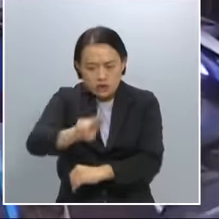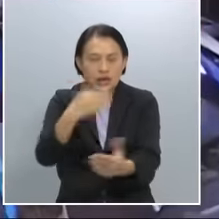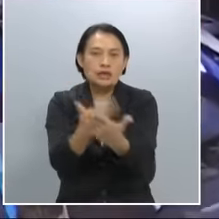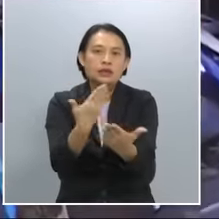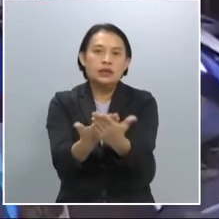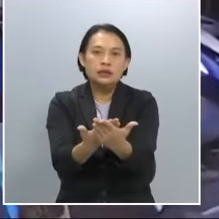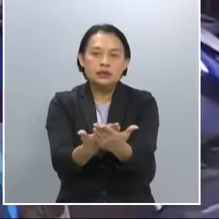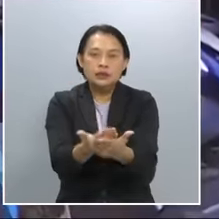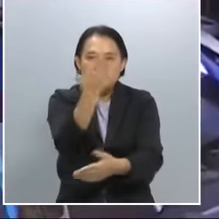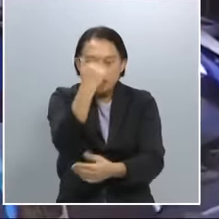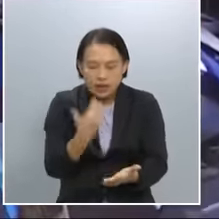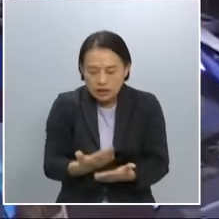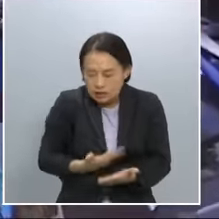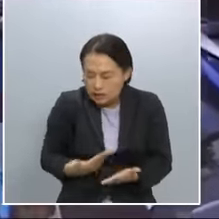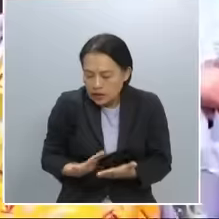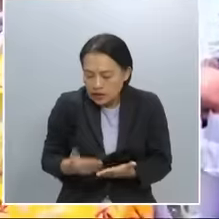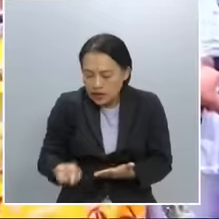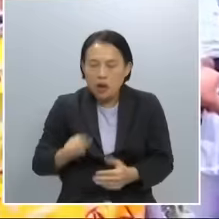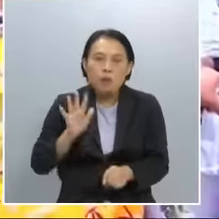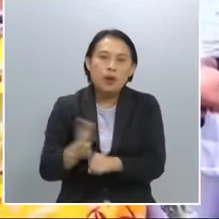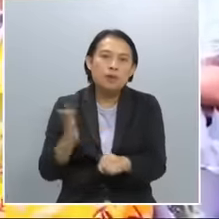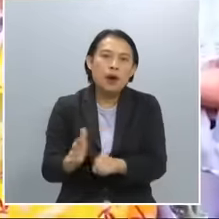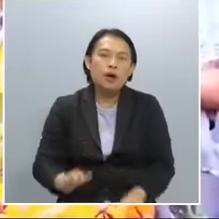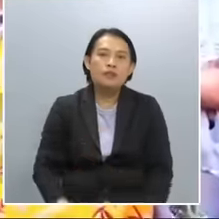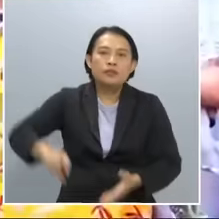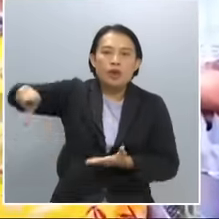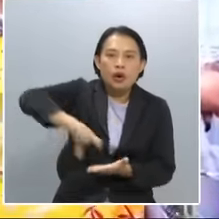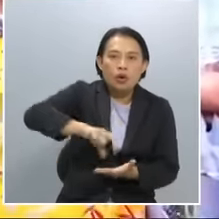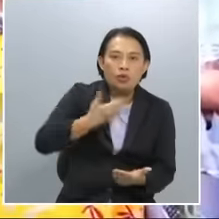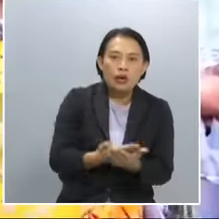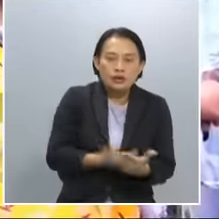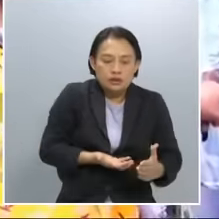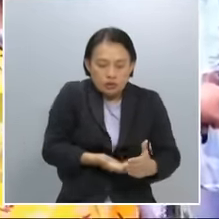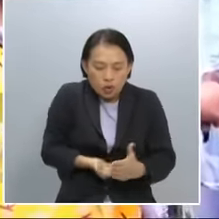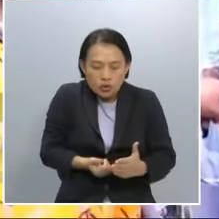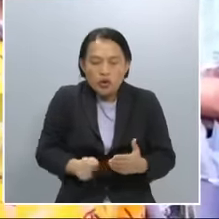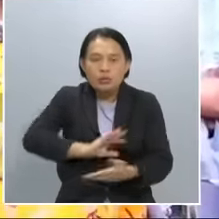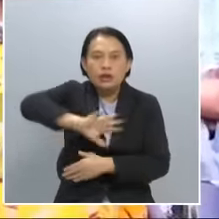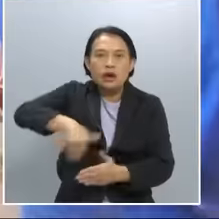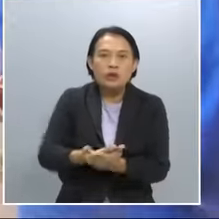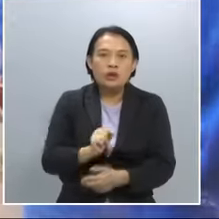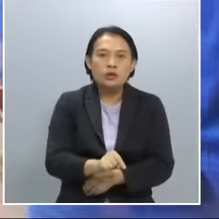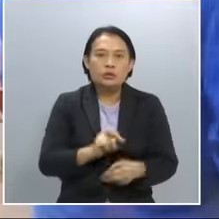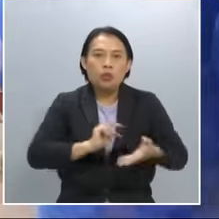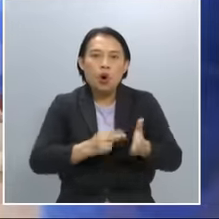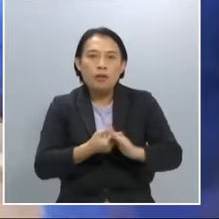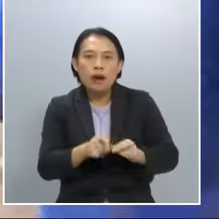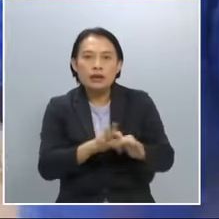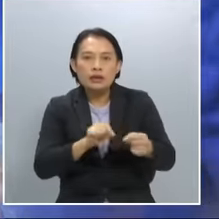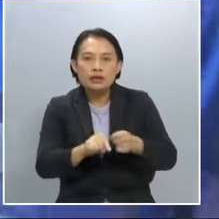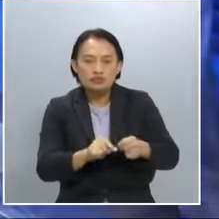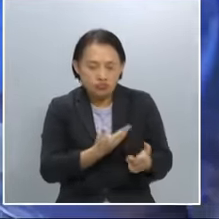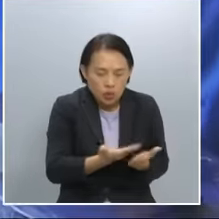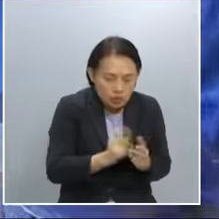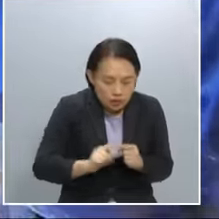พราะมีเงินไม่พอใช้ได้รับโอนเท่าไหร่มีเท่าไหร่ถอนมาใช้เกือบหมด และเป็นกลุ่มที่มีความโน้มเอียงในการบริโภคห